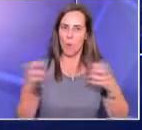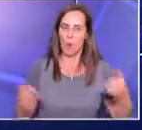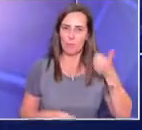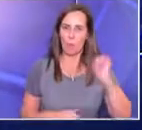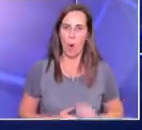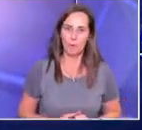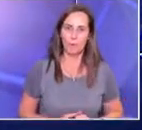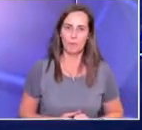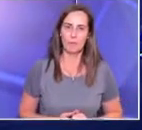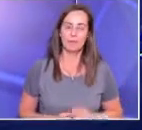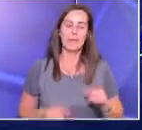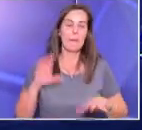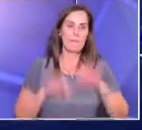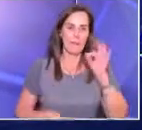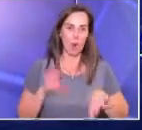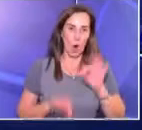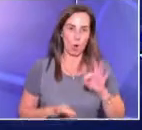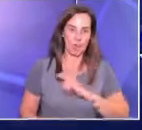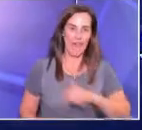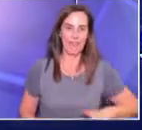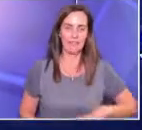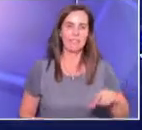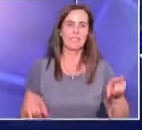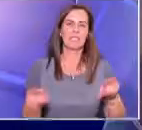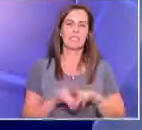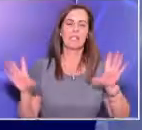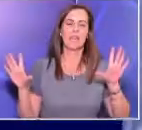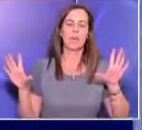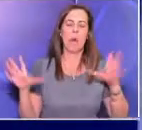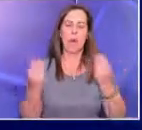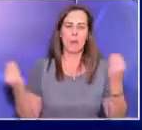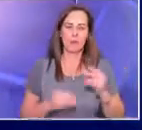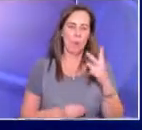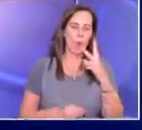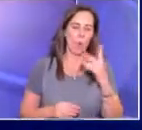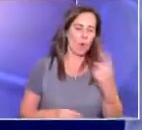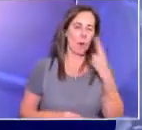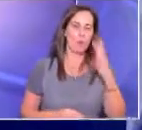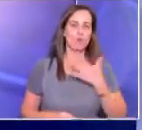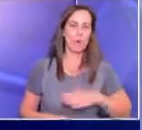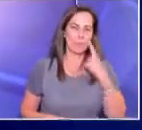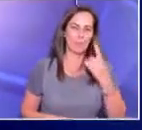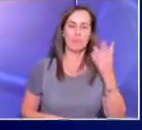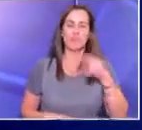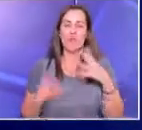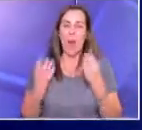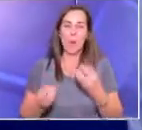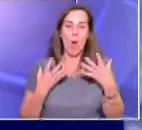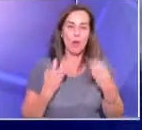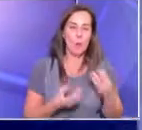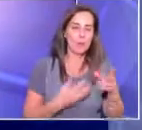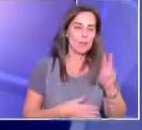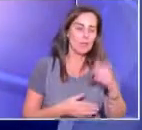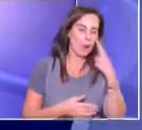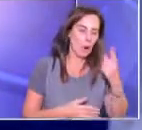אתמול. זה כמו, אתה יודע, הבחירות המוניציפליות זה כמו אוקיינוס שלם, וכל אחד רואה מה שהוא רוצה לראות. אז יש המון, המון מבטים,